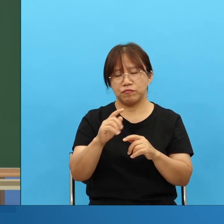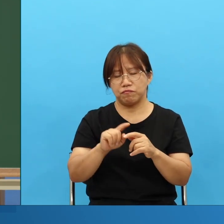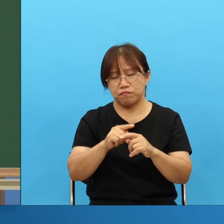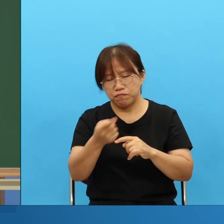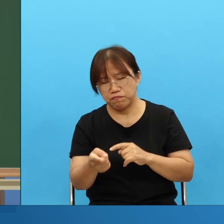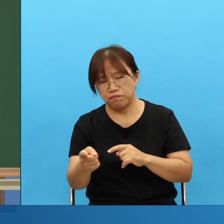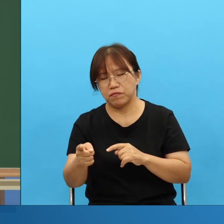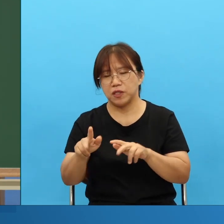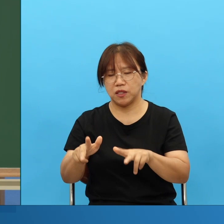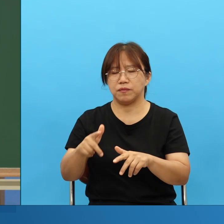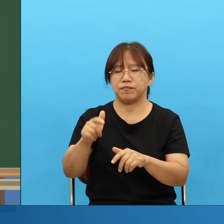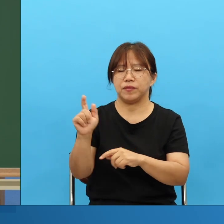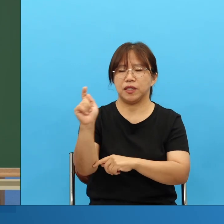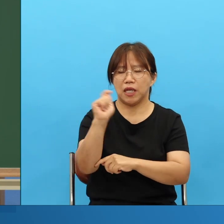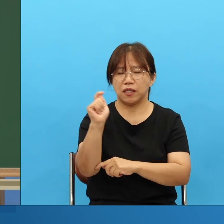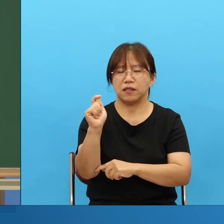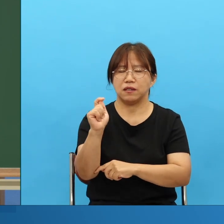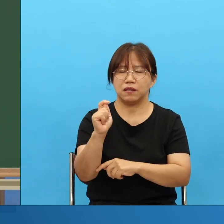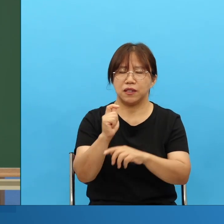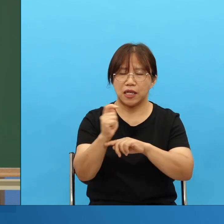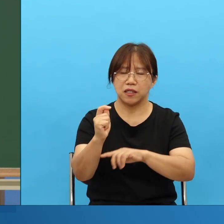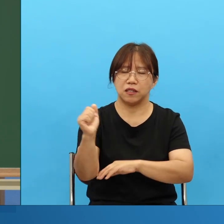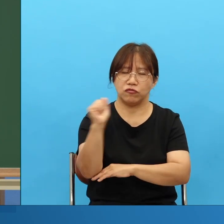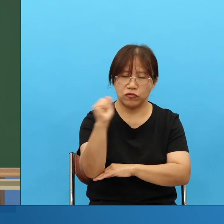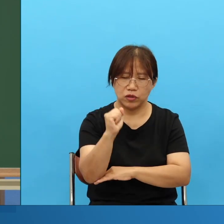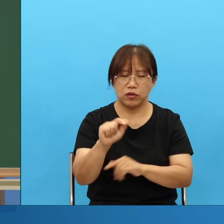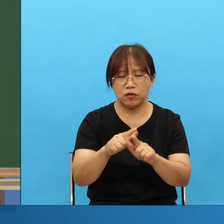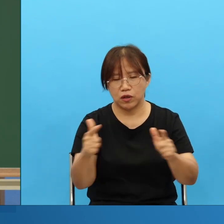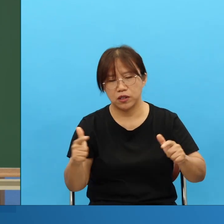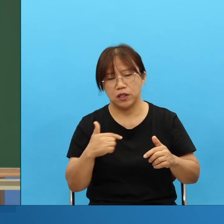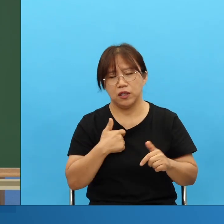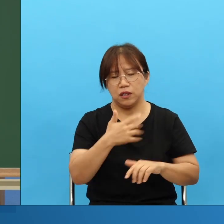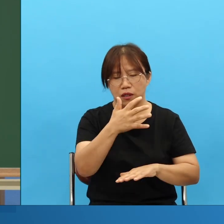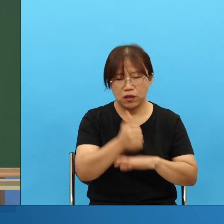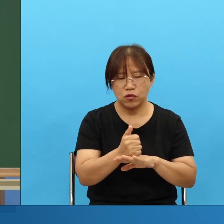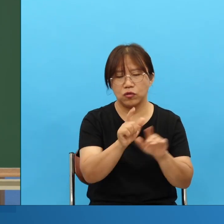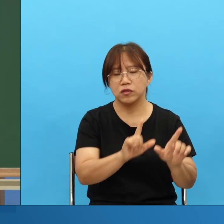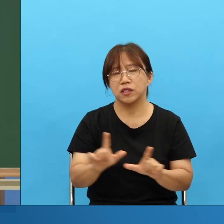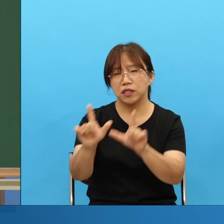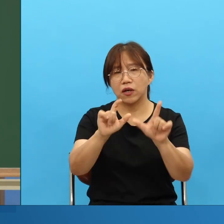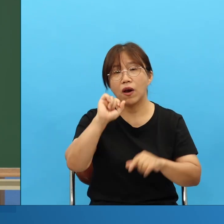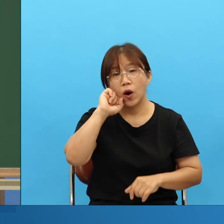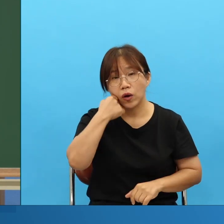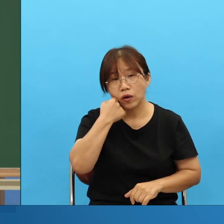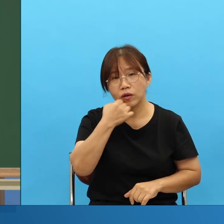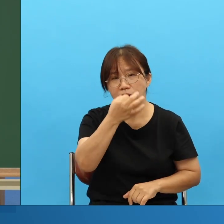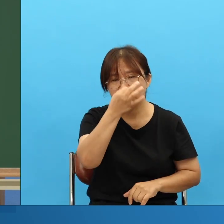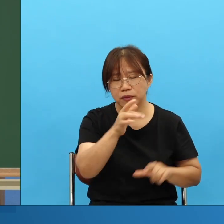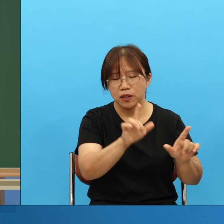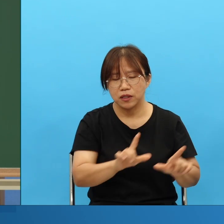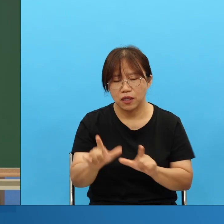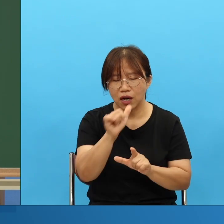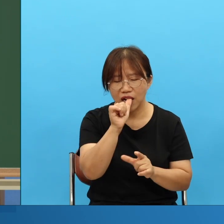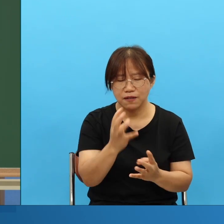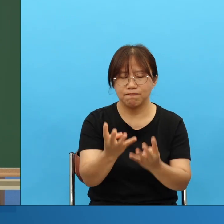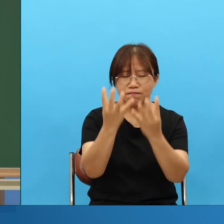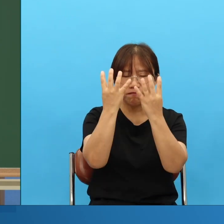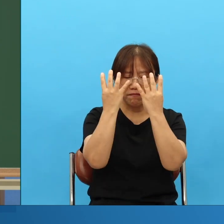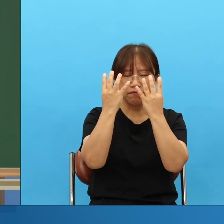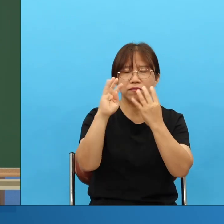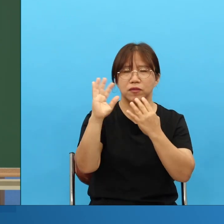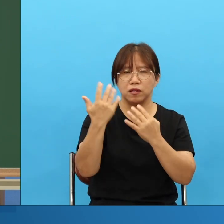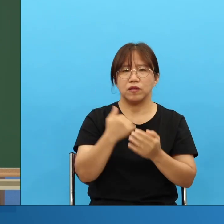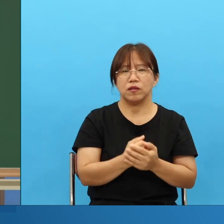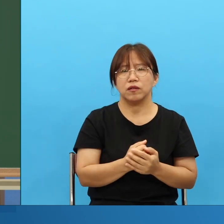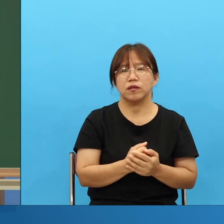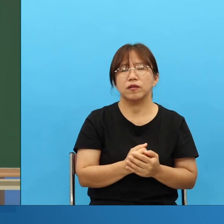힘들게 산다는 이야기를 듣고, 얼마 전에는 그 친구가 참 굉장히 너무도